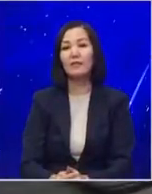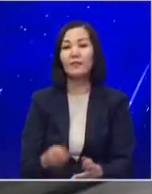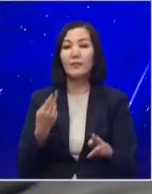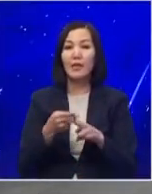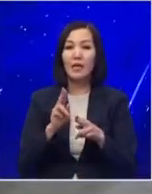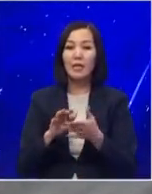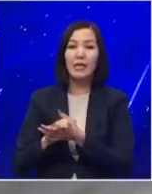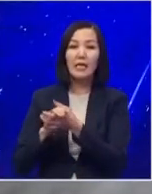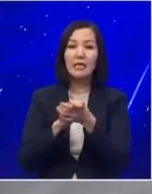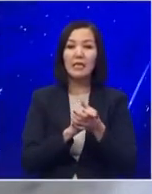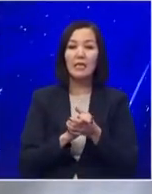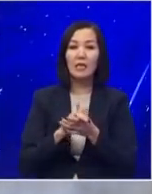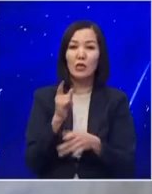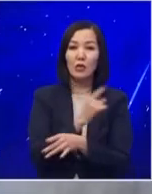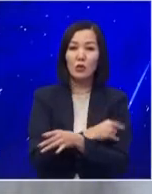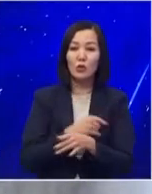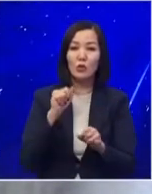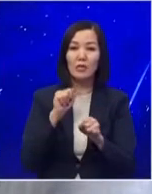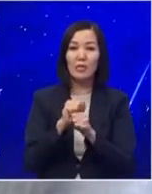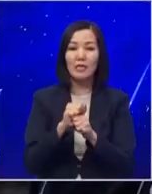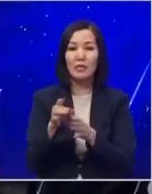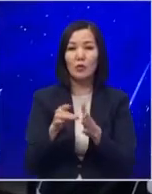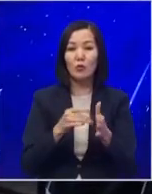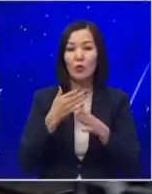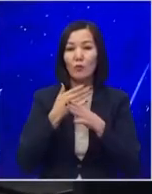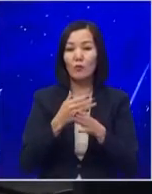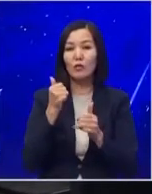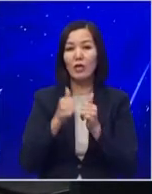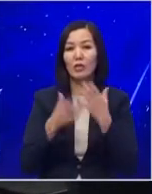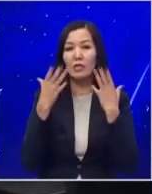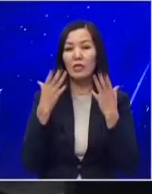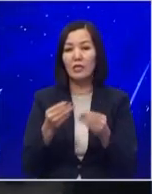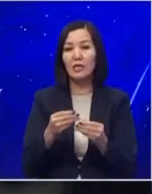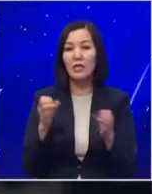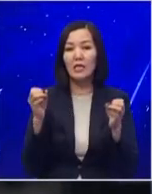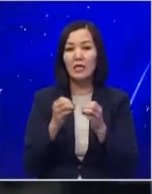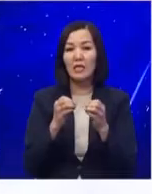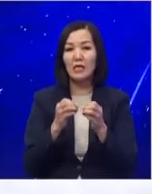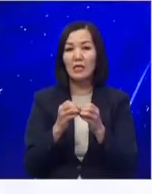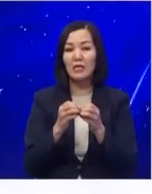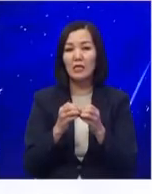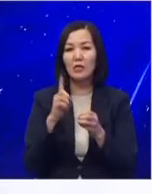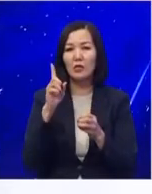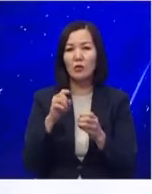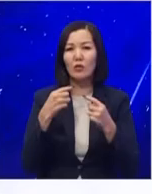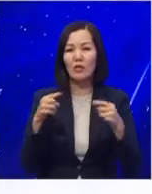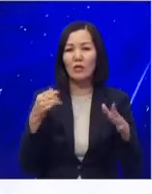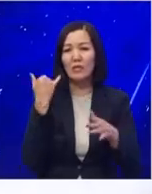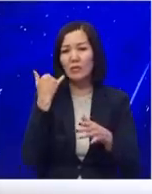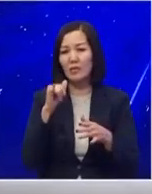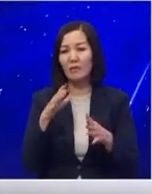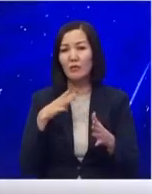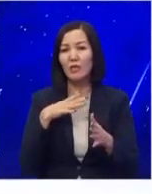единая дежурно-диспетчерская служба станции скорой помощи ежедневно сюда поступают десятки а то и сотни различных сообщений